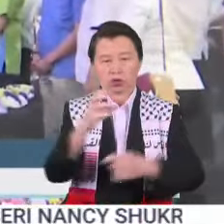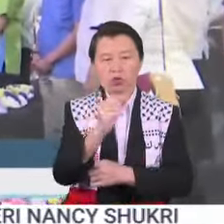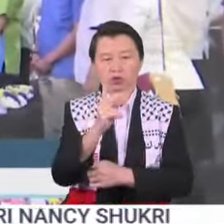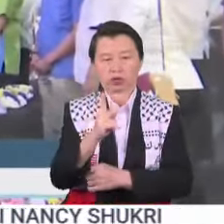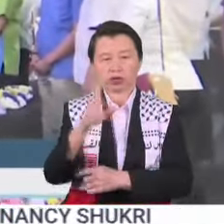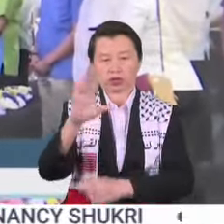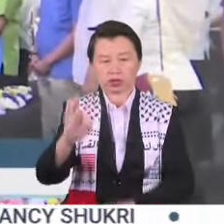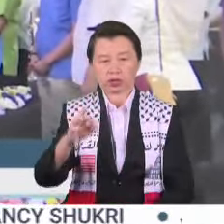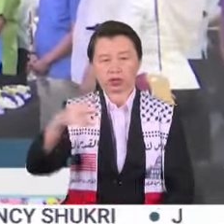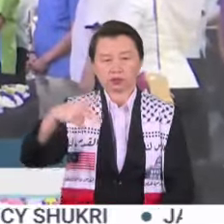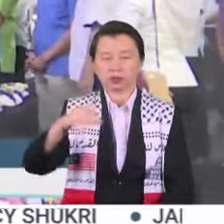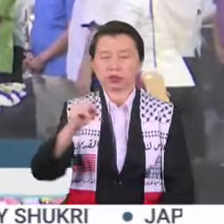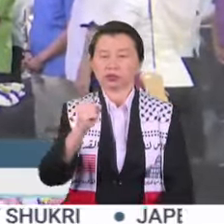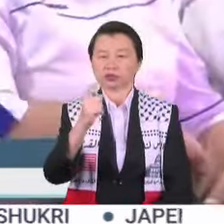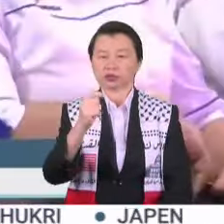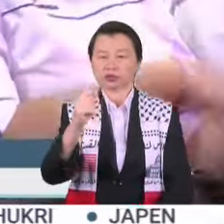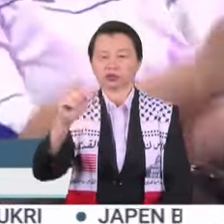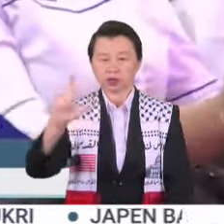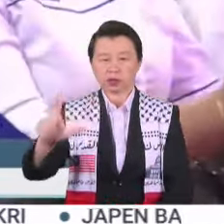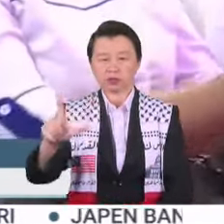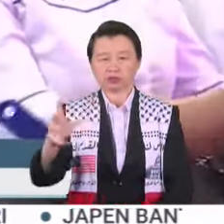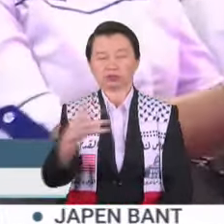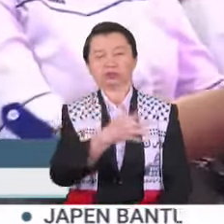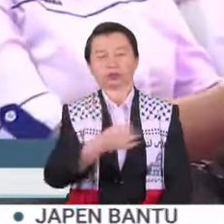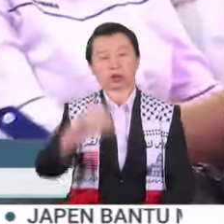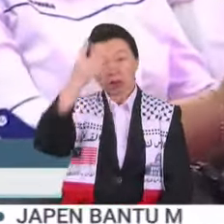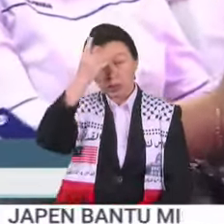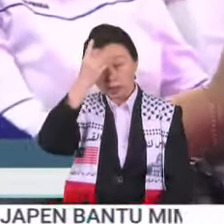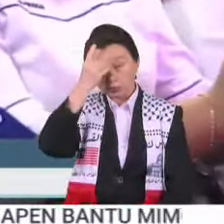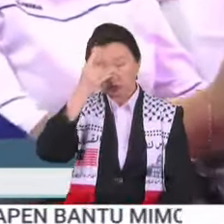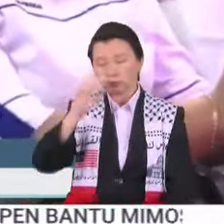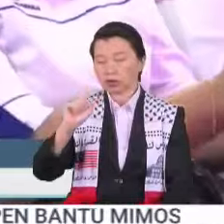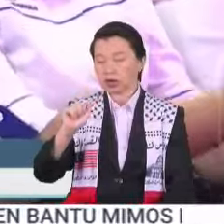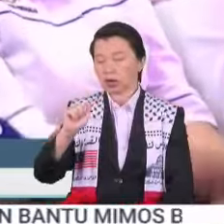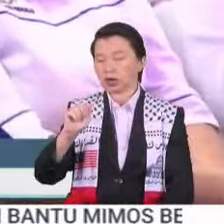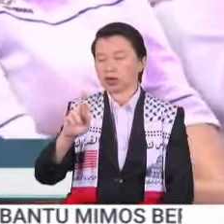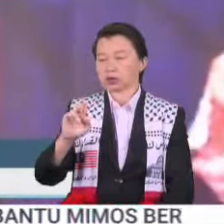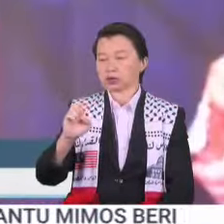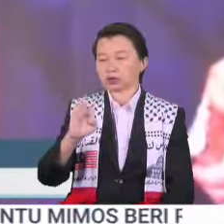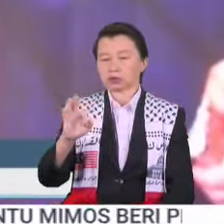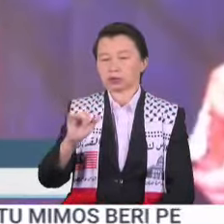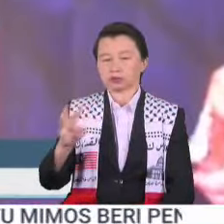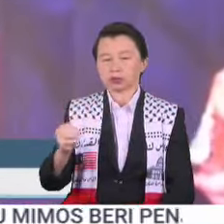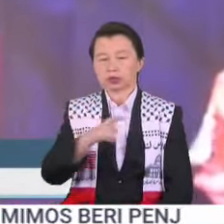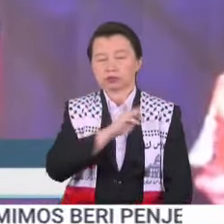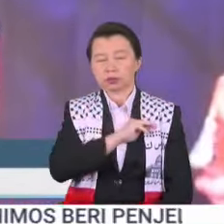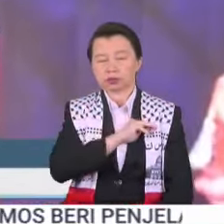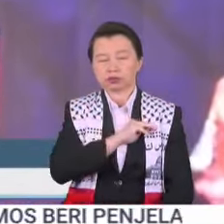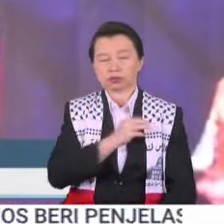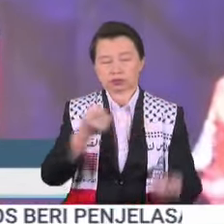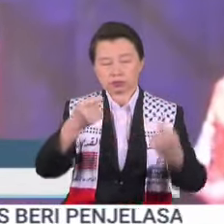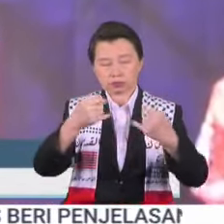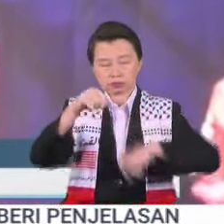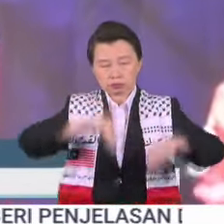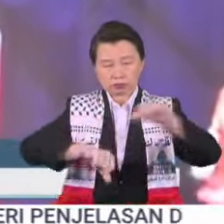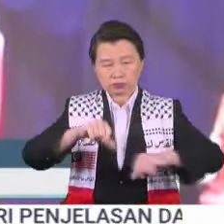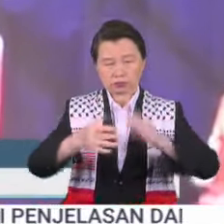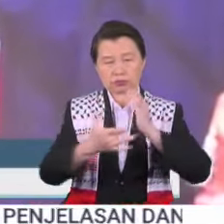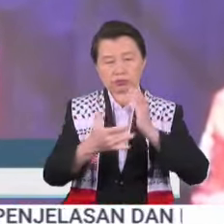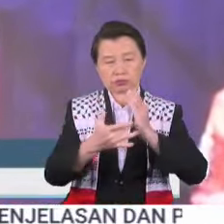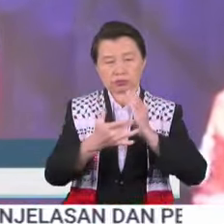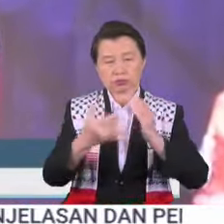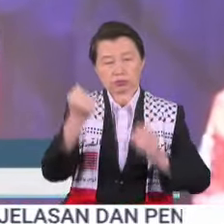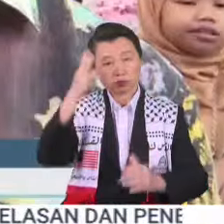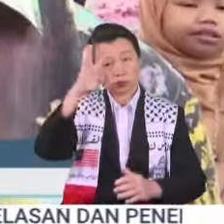OK9 PSTTL. Dalam pada itu, Datuk Arifin yang juga Menteri Sains, Teknologi dan Inovasi mahu